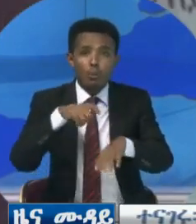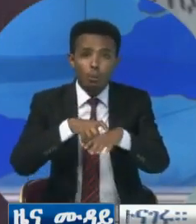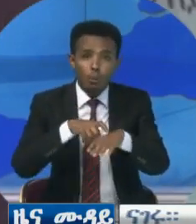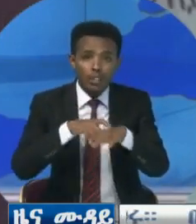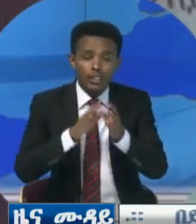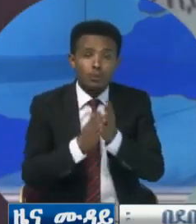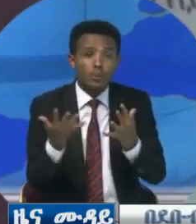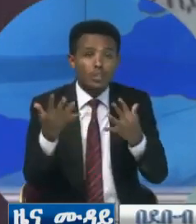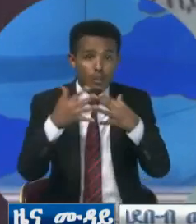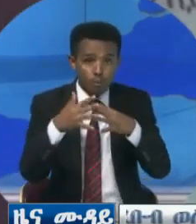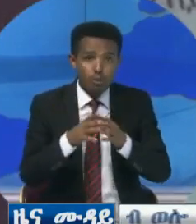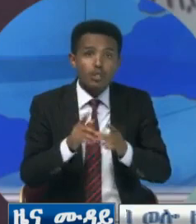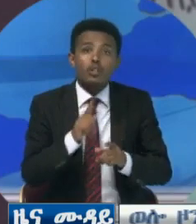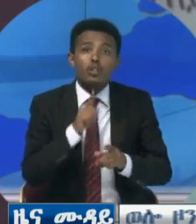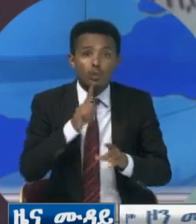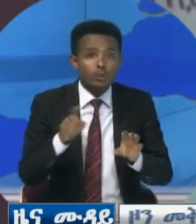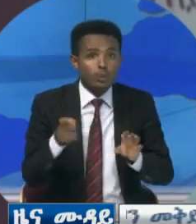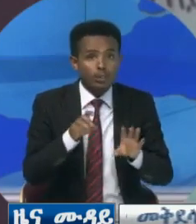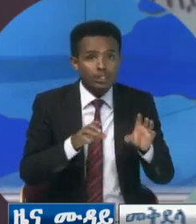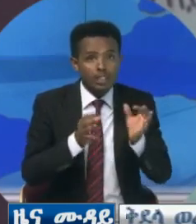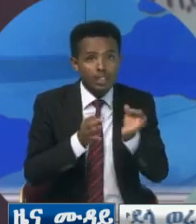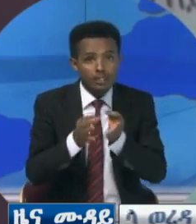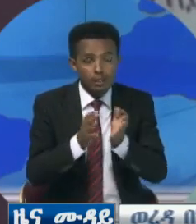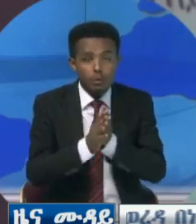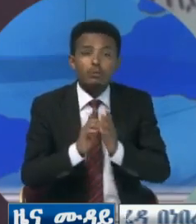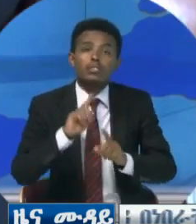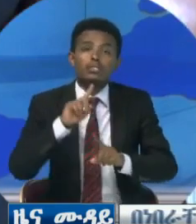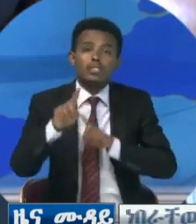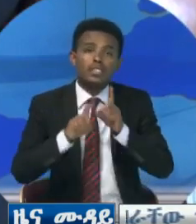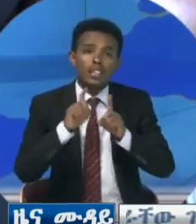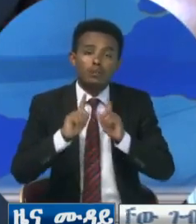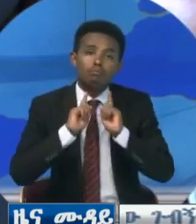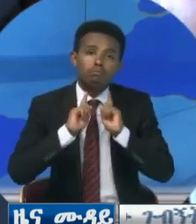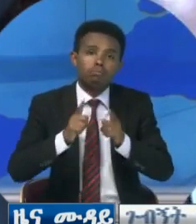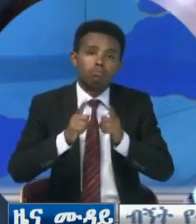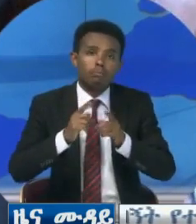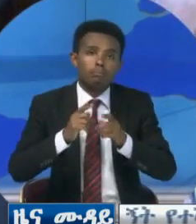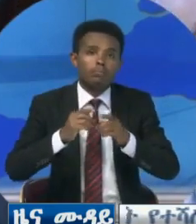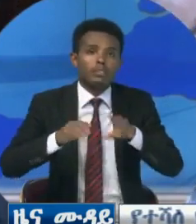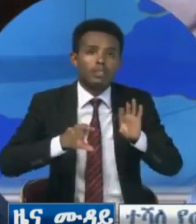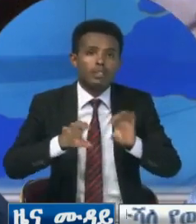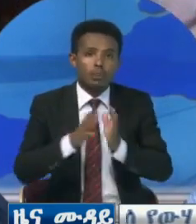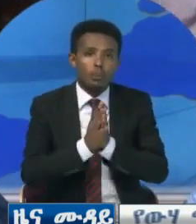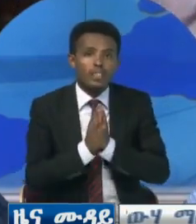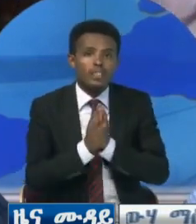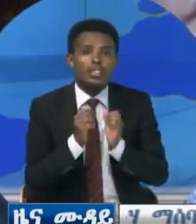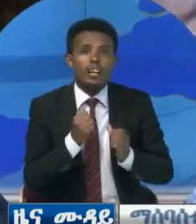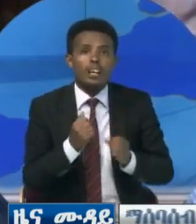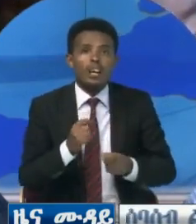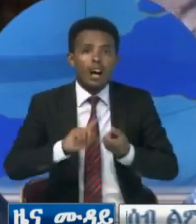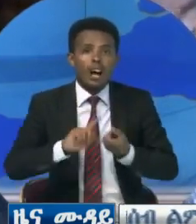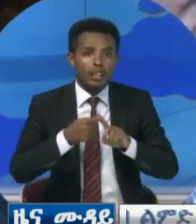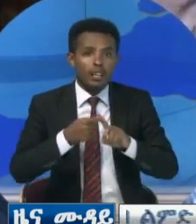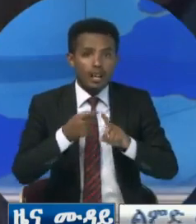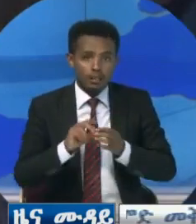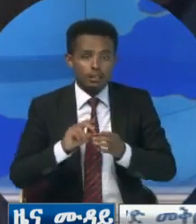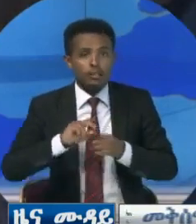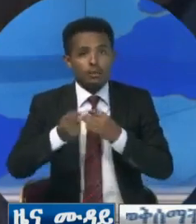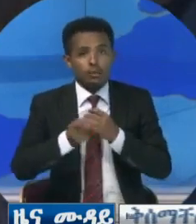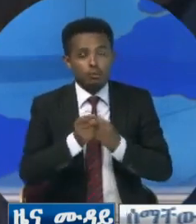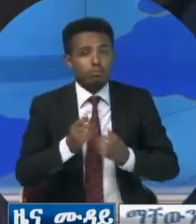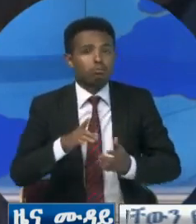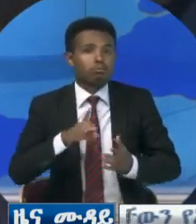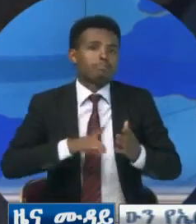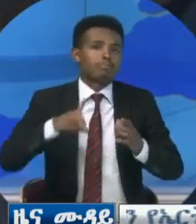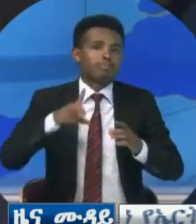እንዲሆን ጥያቄዎች ሲነሱ እንደነበር ገልጸው ጥያቄውንም በጥናት ተመልሷል። ውህደቱም የአጋር ፓርቲዎችን ውሳኔ ሰጭነት ሚና ከፍ ያደርጋል ብለዋል።